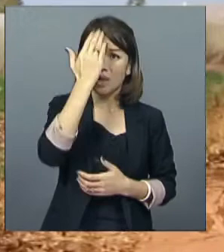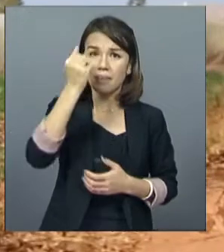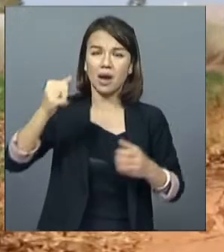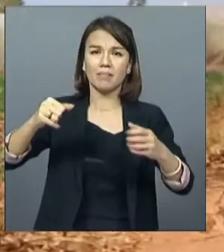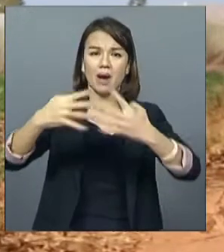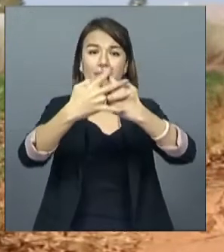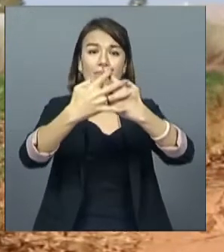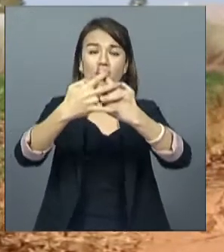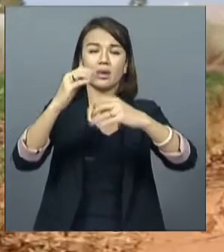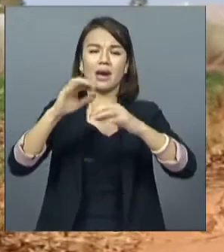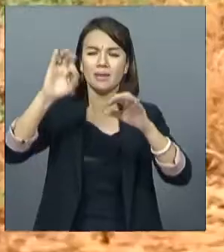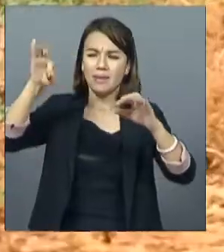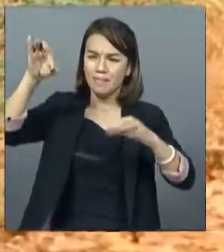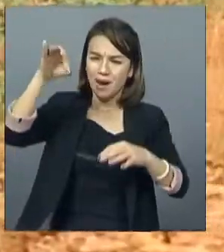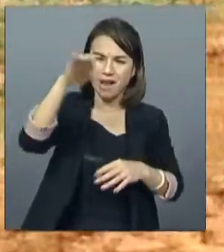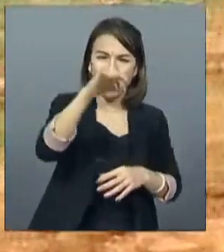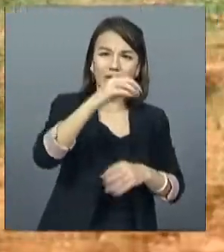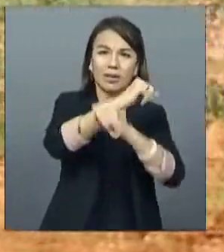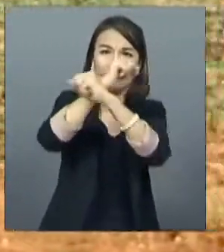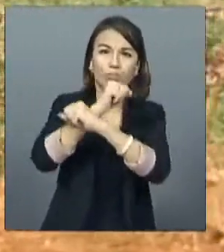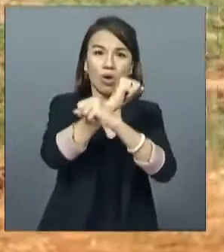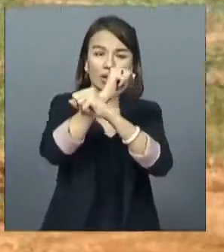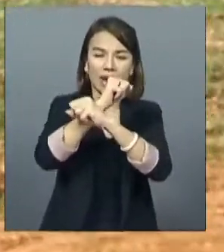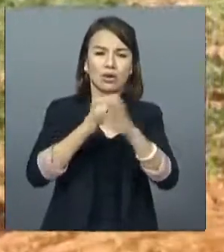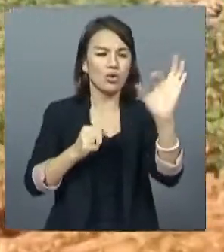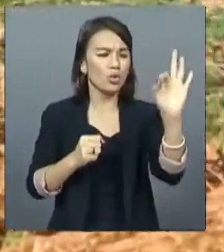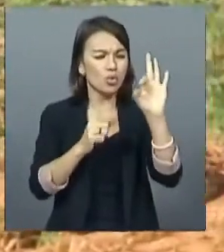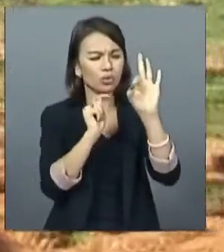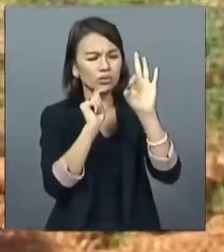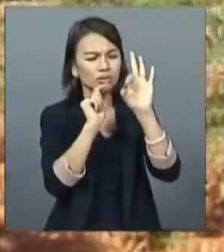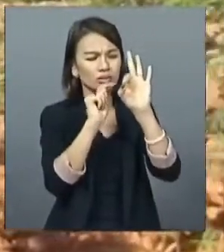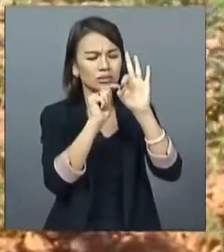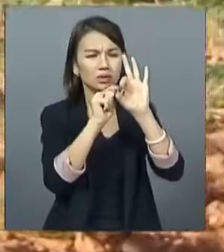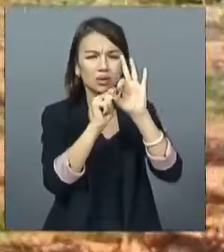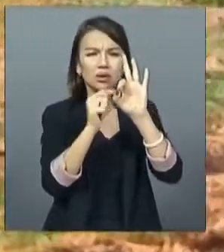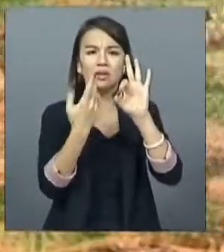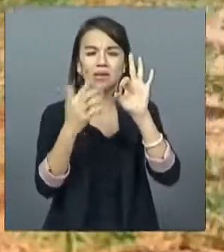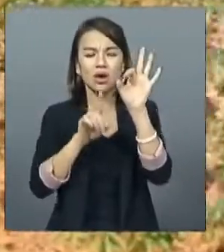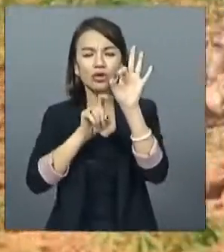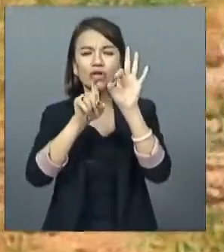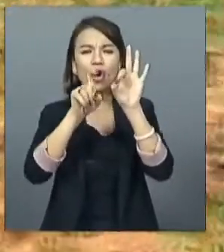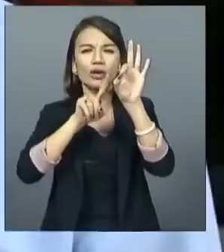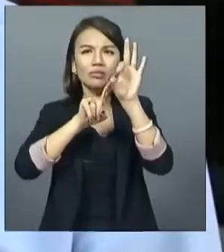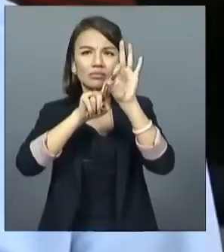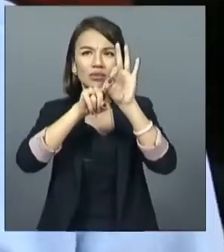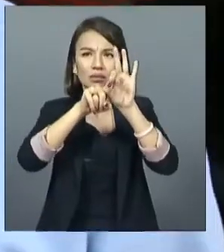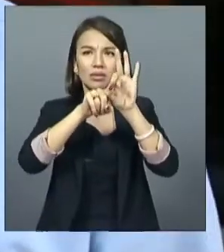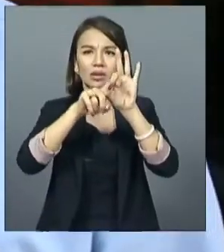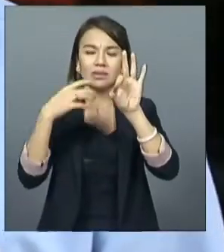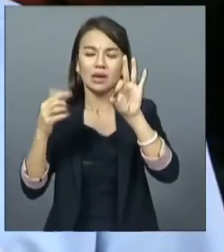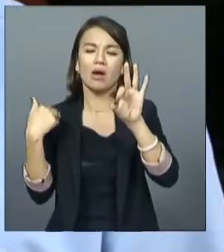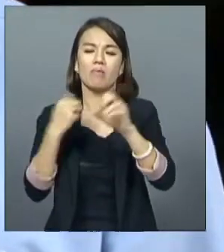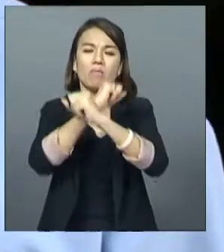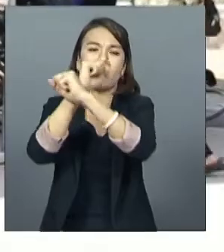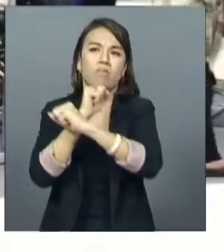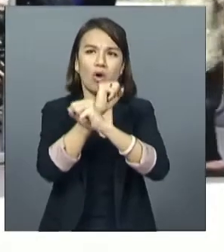ากแมลงวันทองมันจะไปเจาะลูกมันแล้วก็จะมีหนอนแล้วก็พ่อค้าก็ไม่ต้องการเราก็